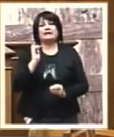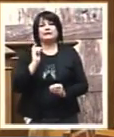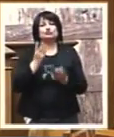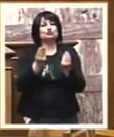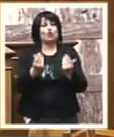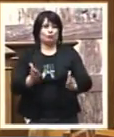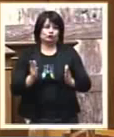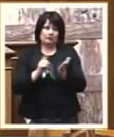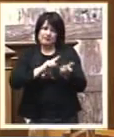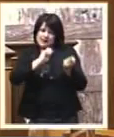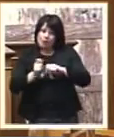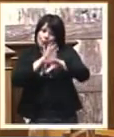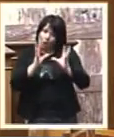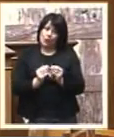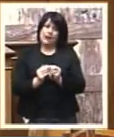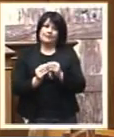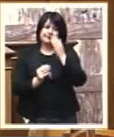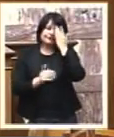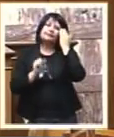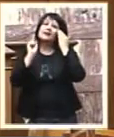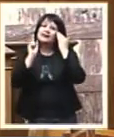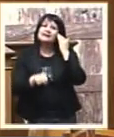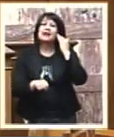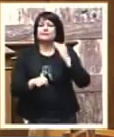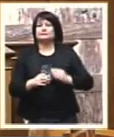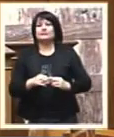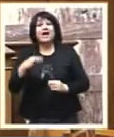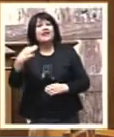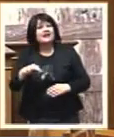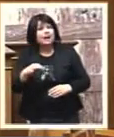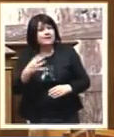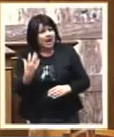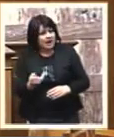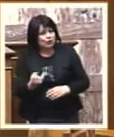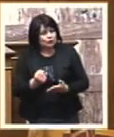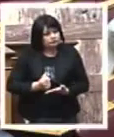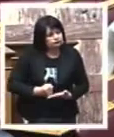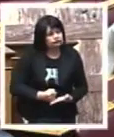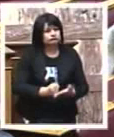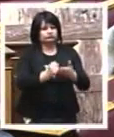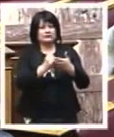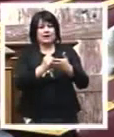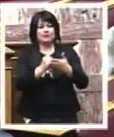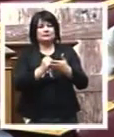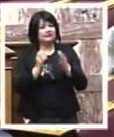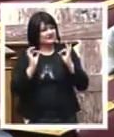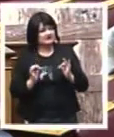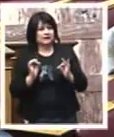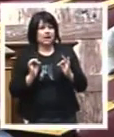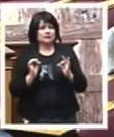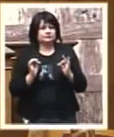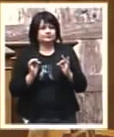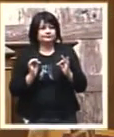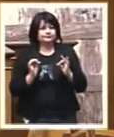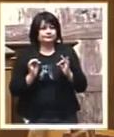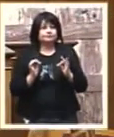σήμερα. Ναι, θα στηρίξουμε και τον αδύναμο νέο, μέσα από ένα νέο προνοιακό σύστημα που δημιουργούμε, αλλά